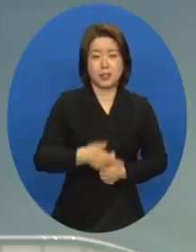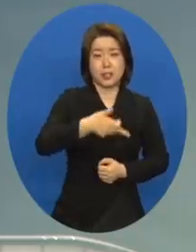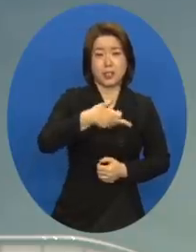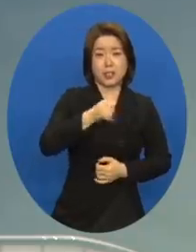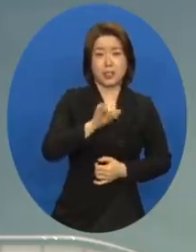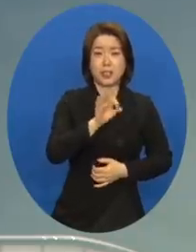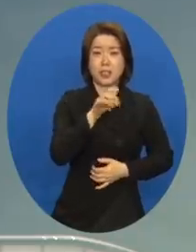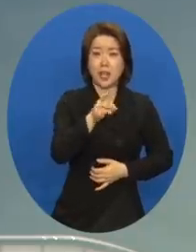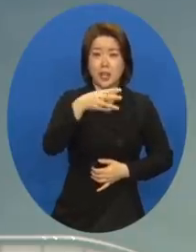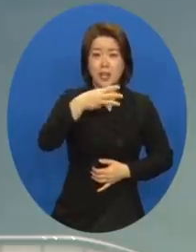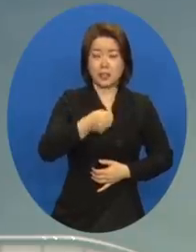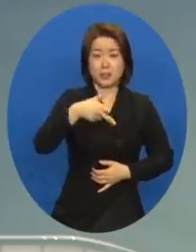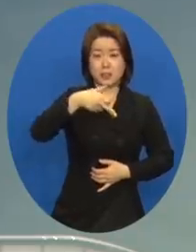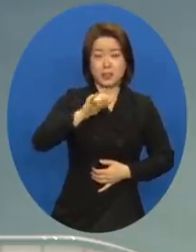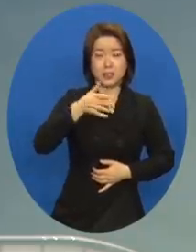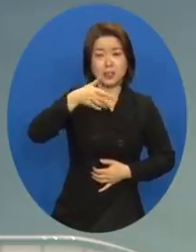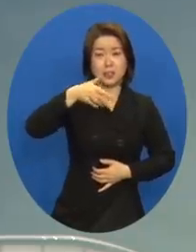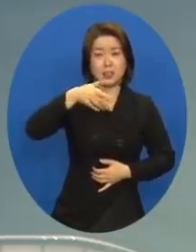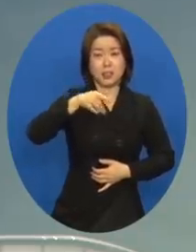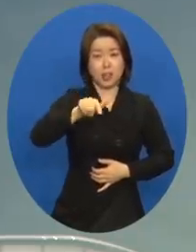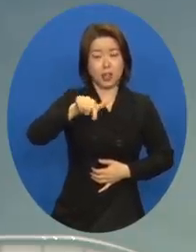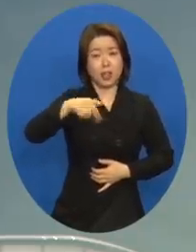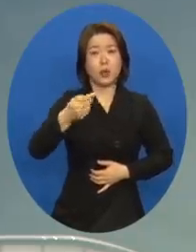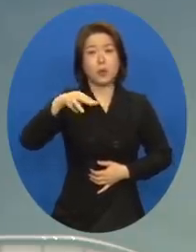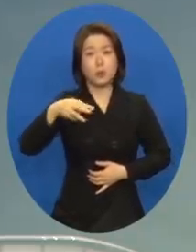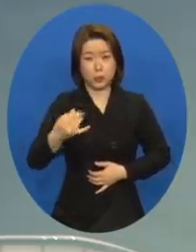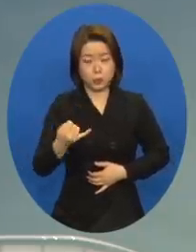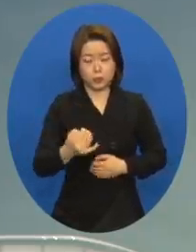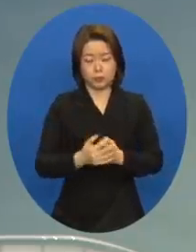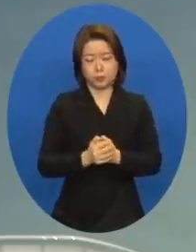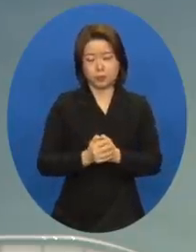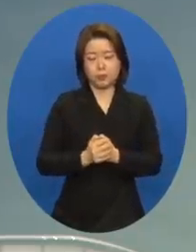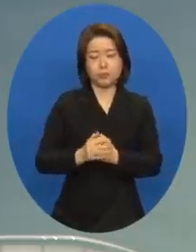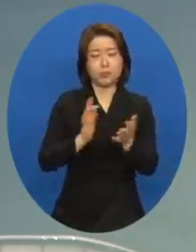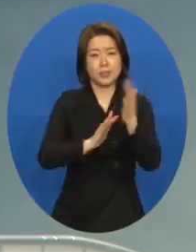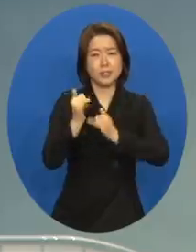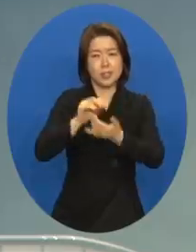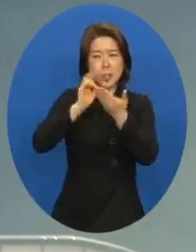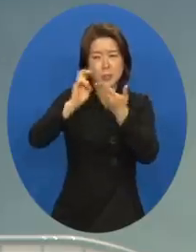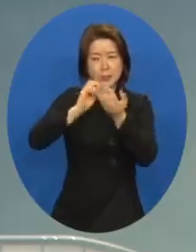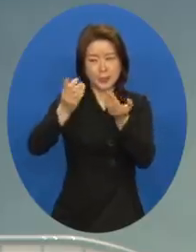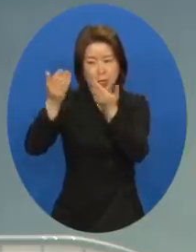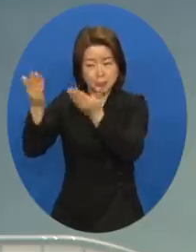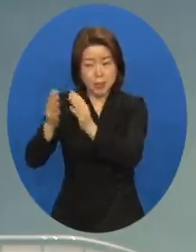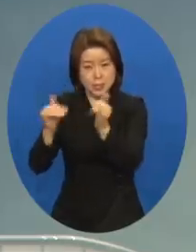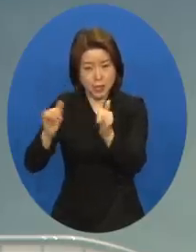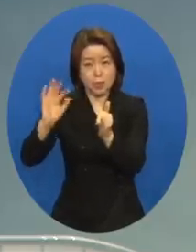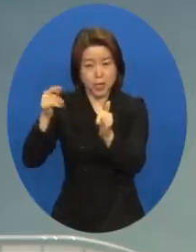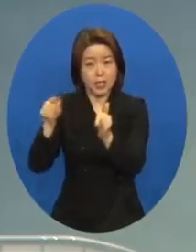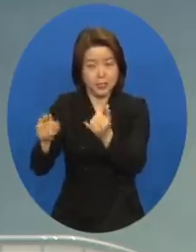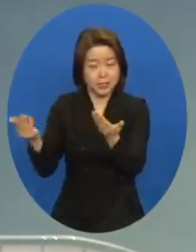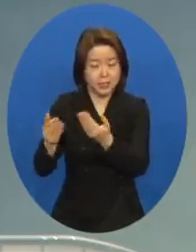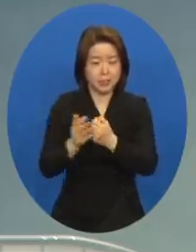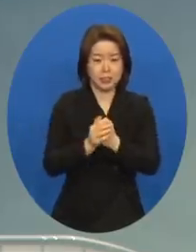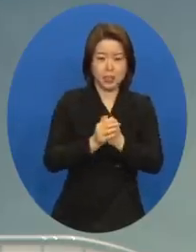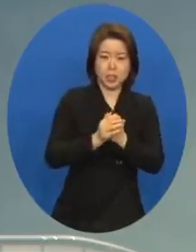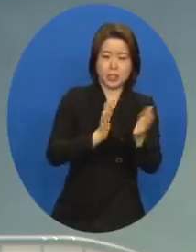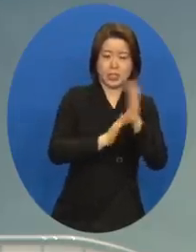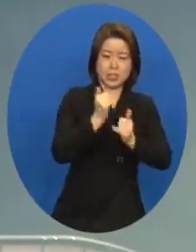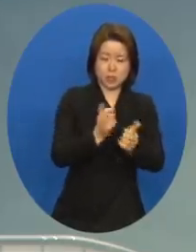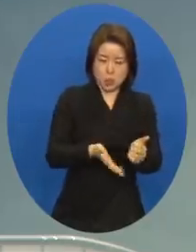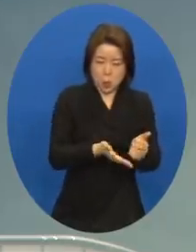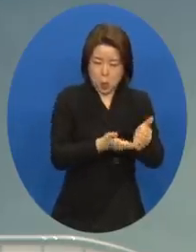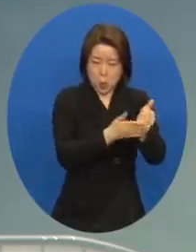키르케구르는 예수님의 찬미자가 되는 것은 예수님의 추종자가 되는 것보다 훨씬